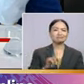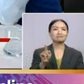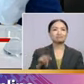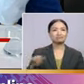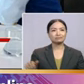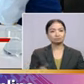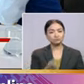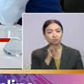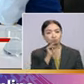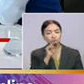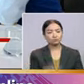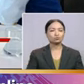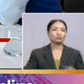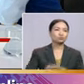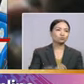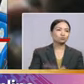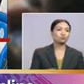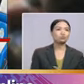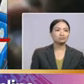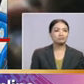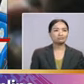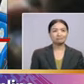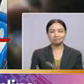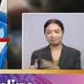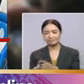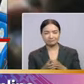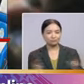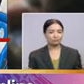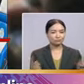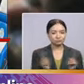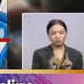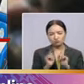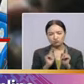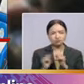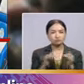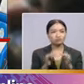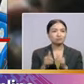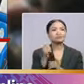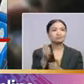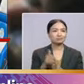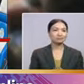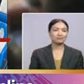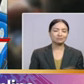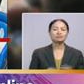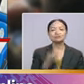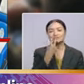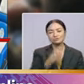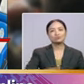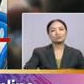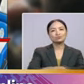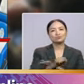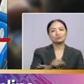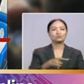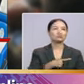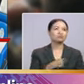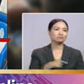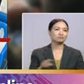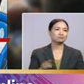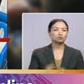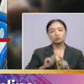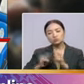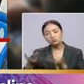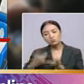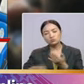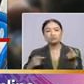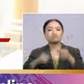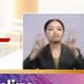การชมฟุตบอลทุกคนแม้จะอยู่ต่างพรรคก็สามารถคุยกันได้ไม่จำเป็นต้องไปหารือเรื่องการเมืองเพียงอย่างเดียวด้านของนายวราวุ